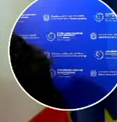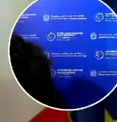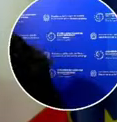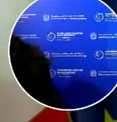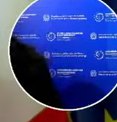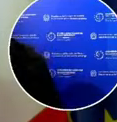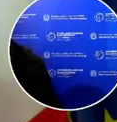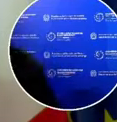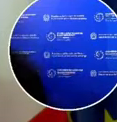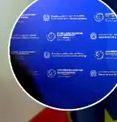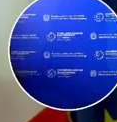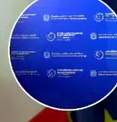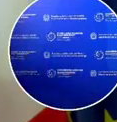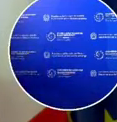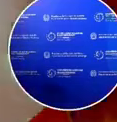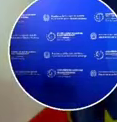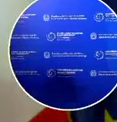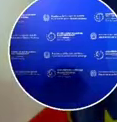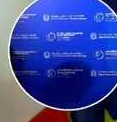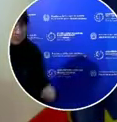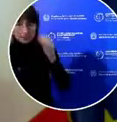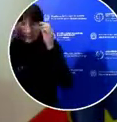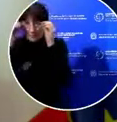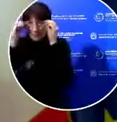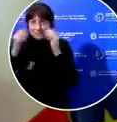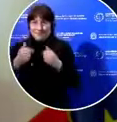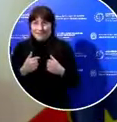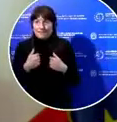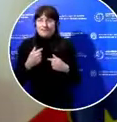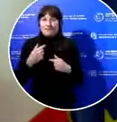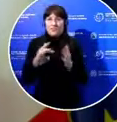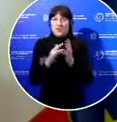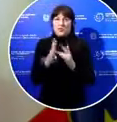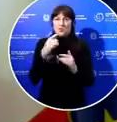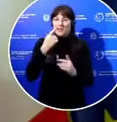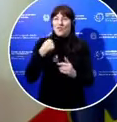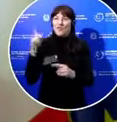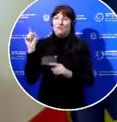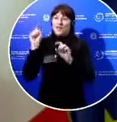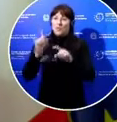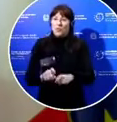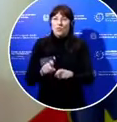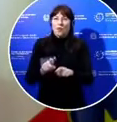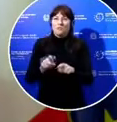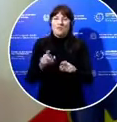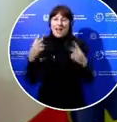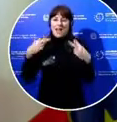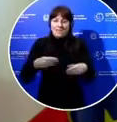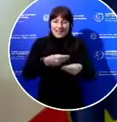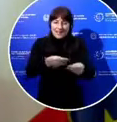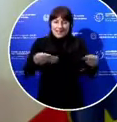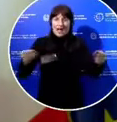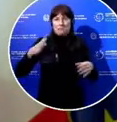perché abbiano la vita e l'abbiano in abbondanza. E